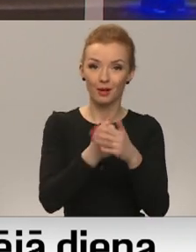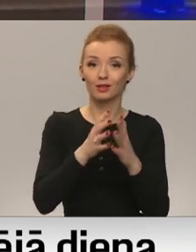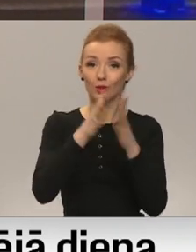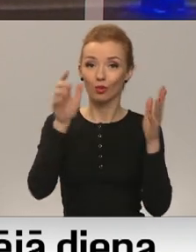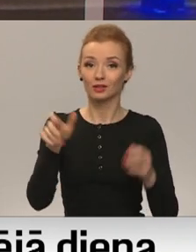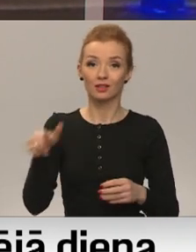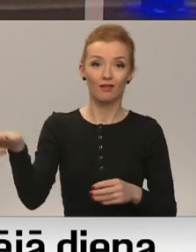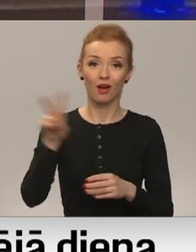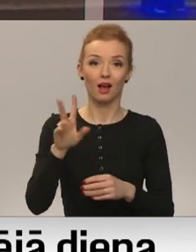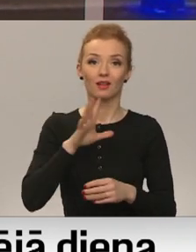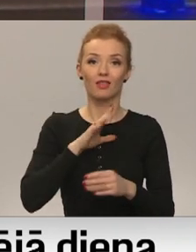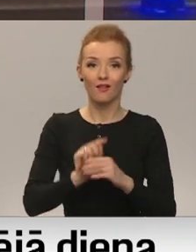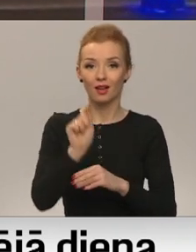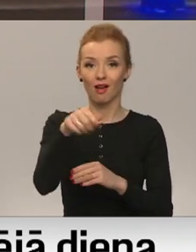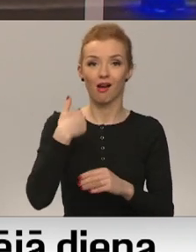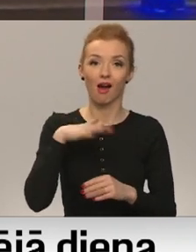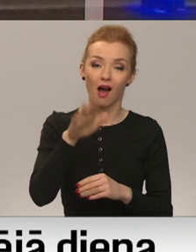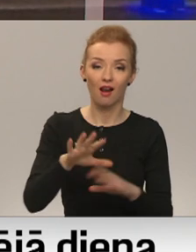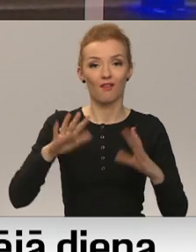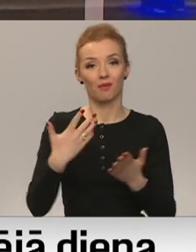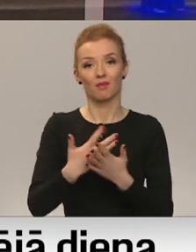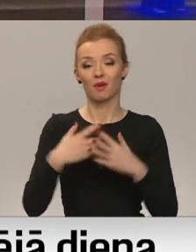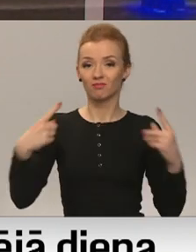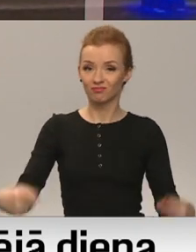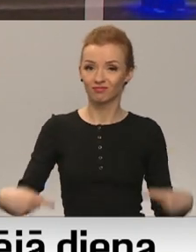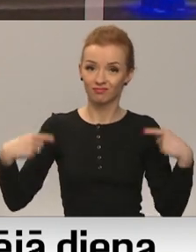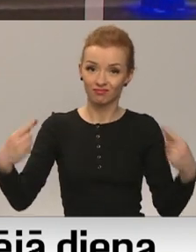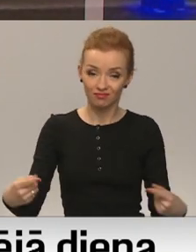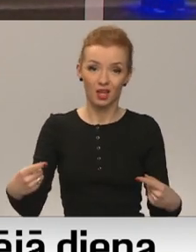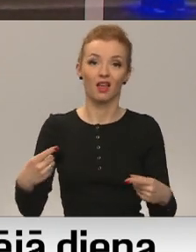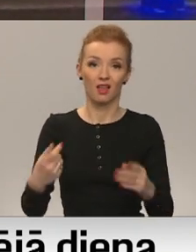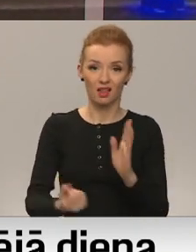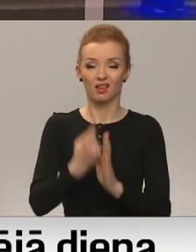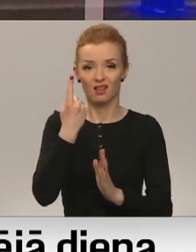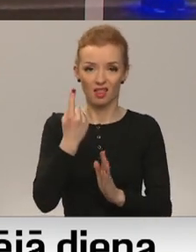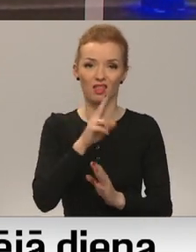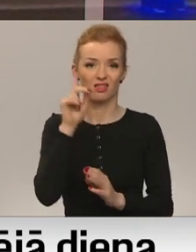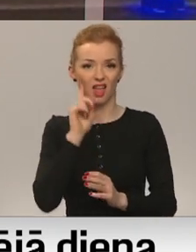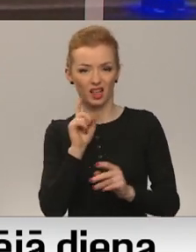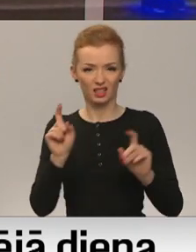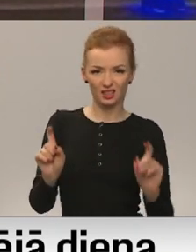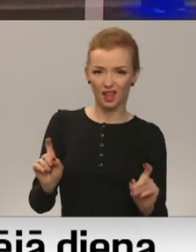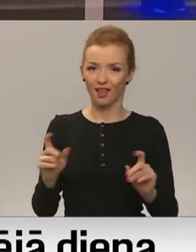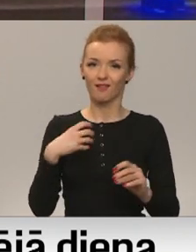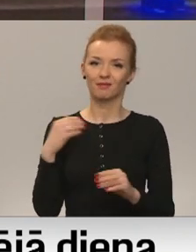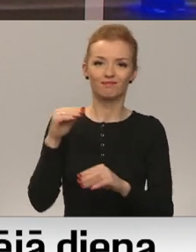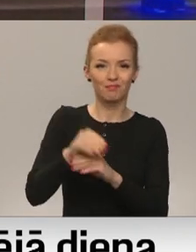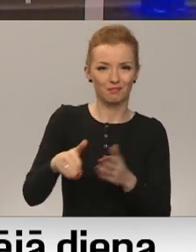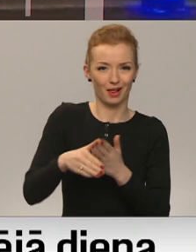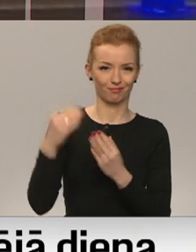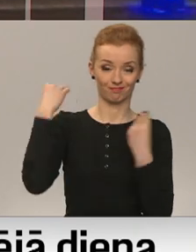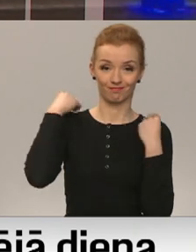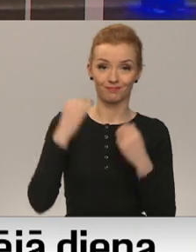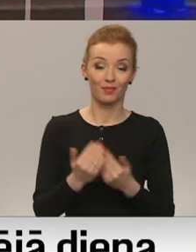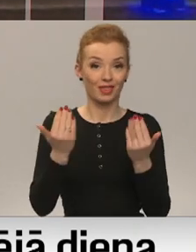mājas pašu spēkiem, vai kuriem sēdēšana ratiņkrēslā bez atbalsta sistēmas rada sāpes un nērtības. Šobrīd tiešēdē pieslēdzamies dod